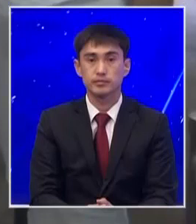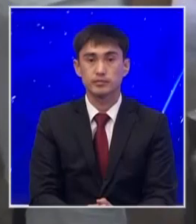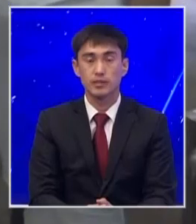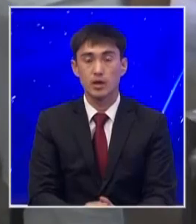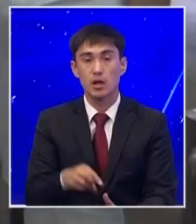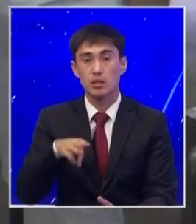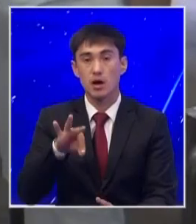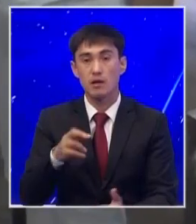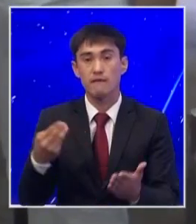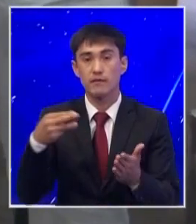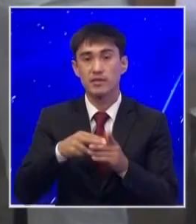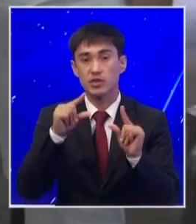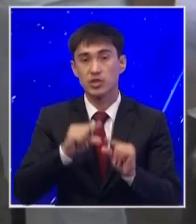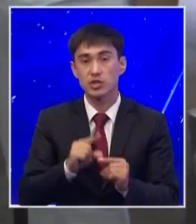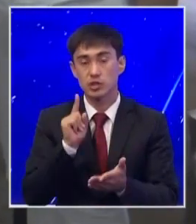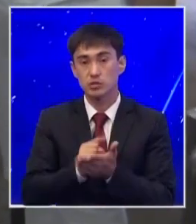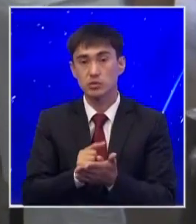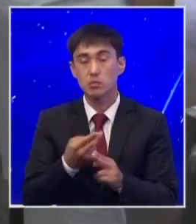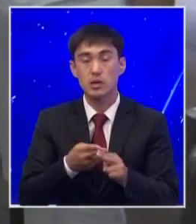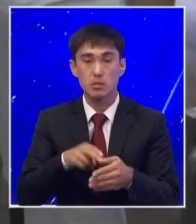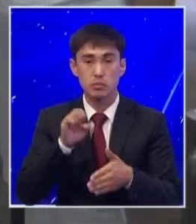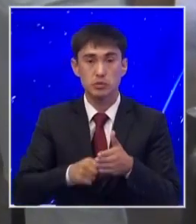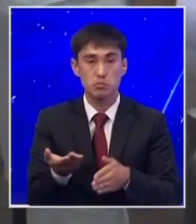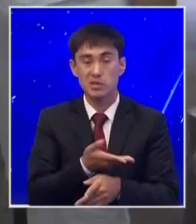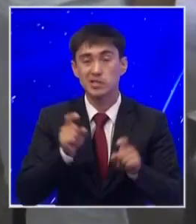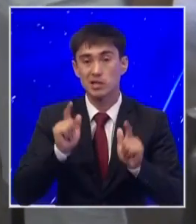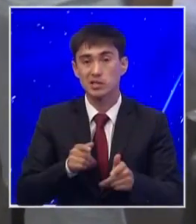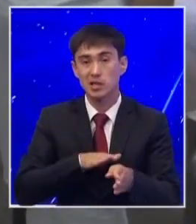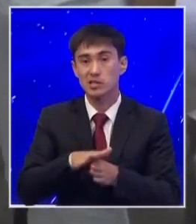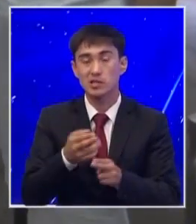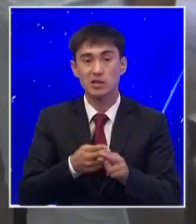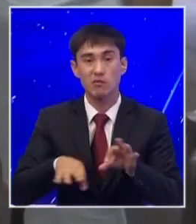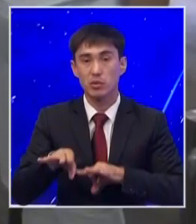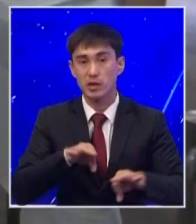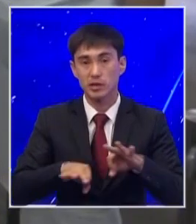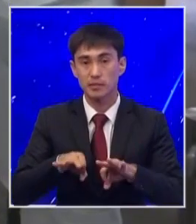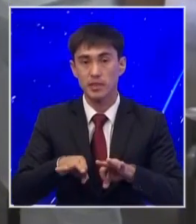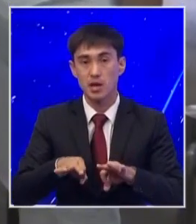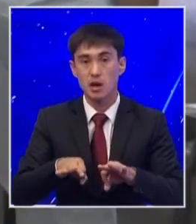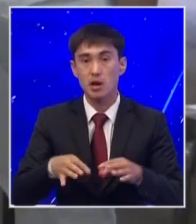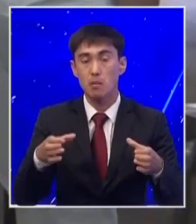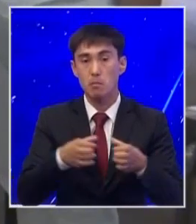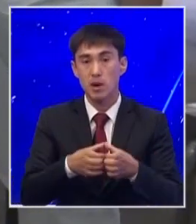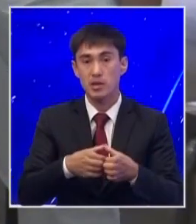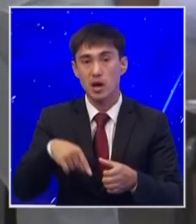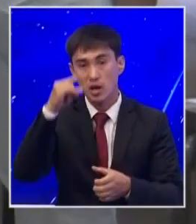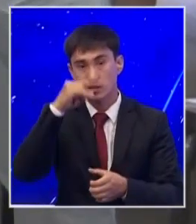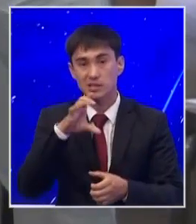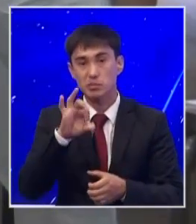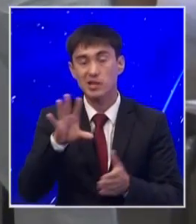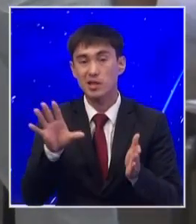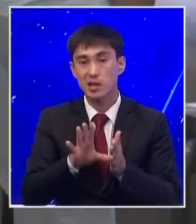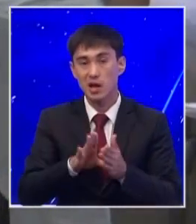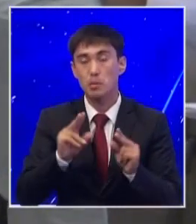Тарифы должны быть намного ниже. Именно по этой причине мы и согласились на реализацию этого проекта. Представители компании